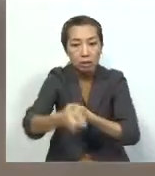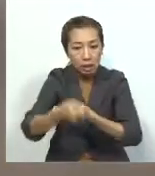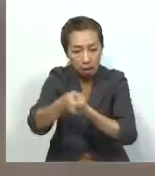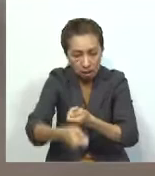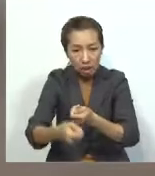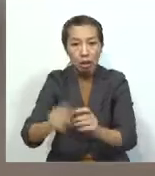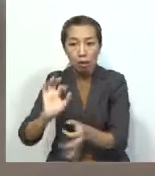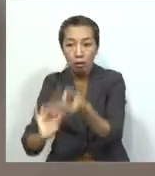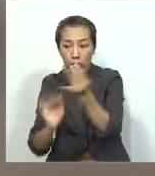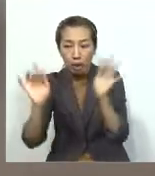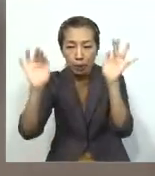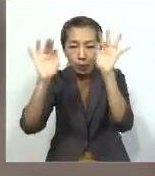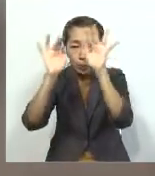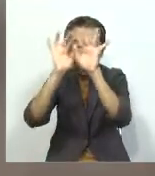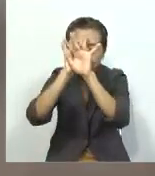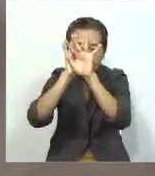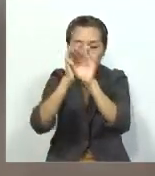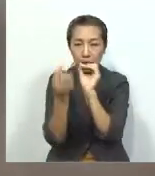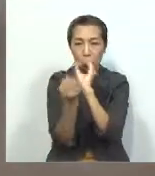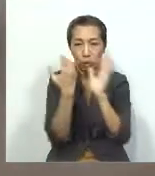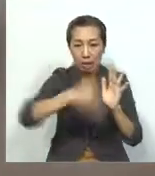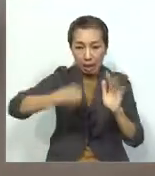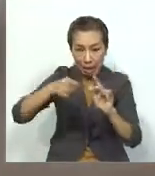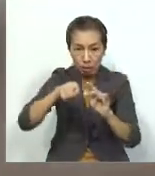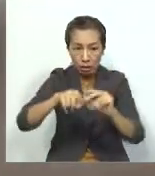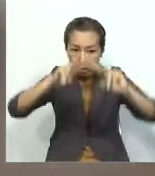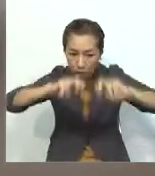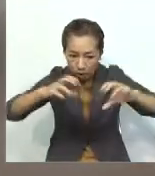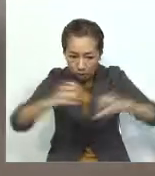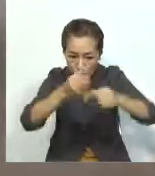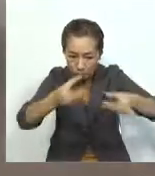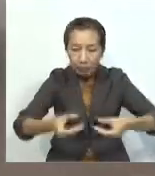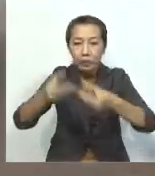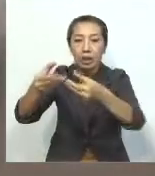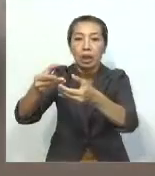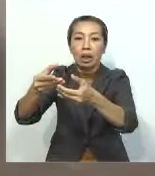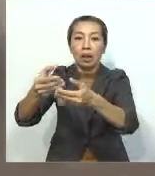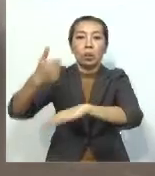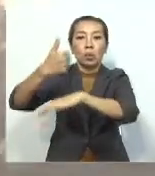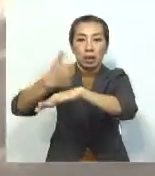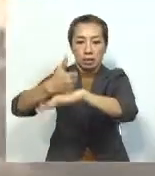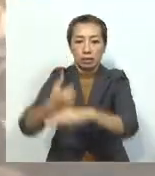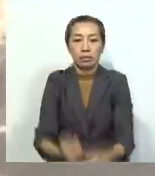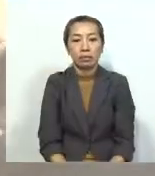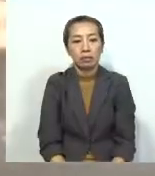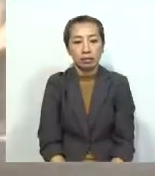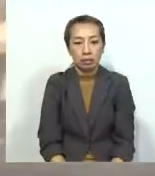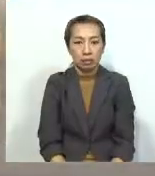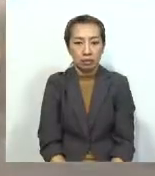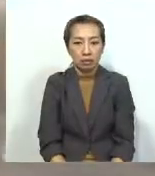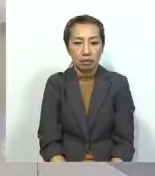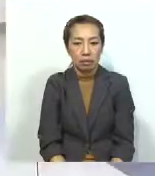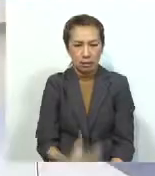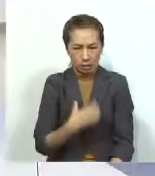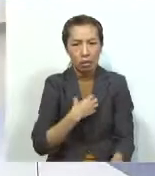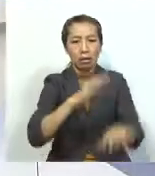ลกระทบหมอกควันไฟป่าโดยจะนำผลสรุปส่งให้ผู้ว่าราชการจังหวัดต่อไปค่ะ โอ้ตัวเลขค่อนข้างสูงนะฮะ ใช